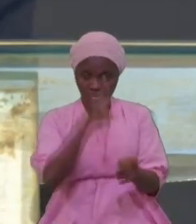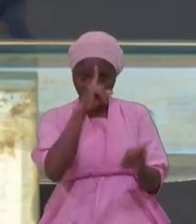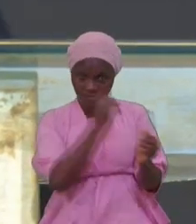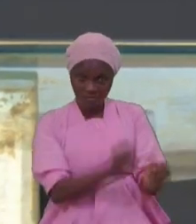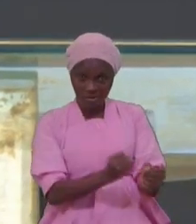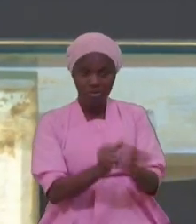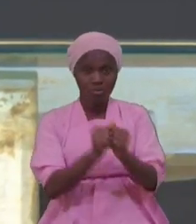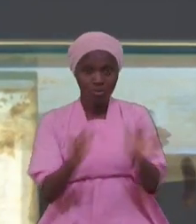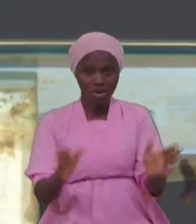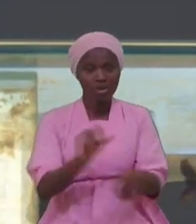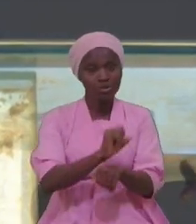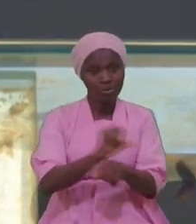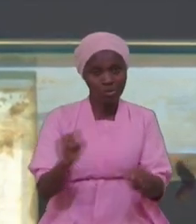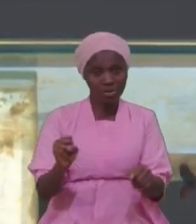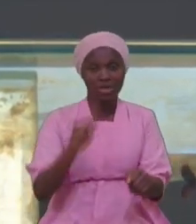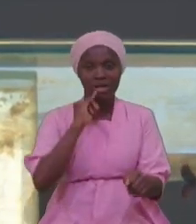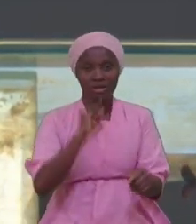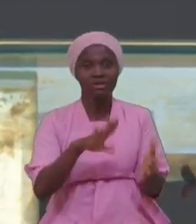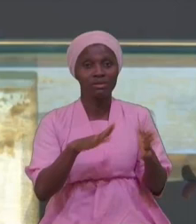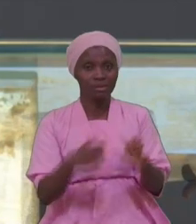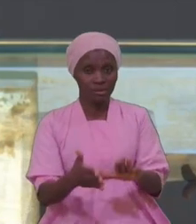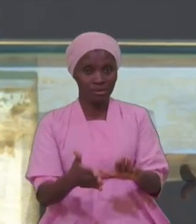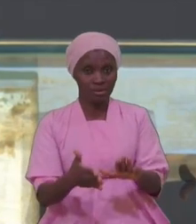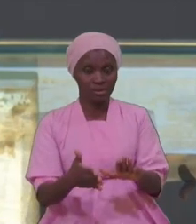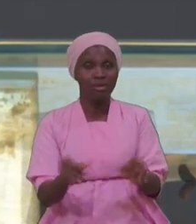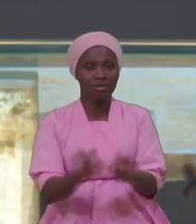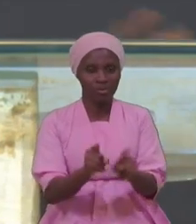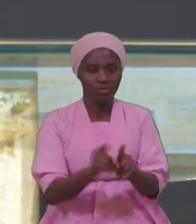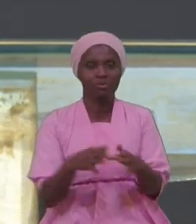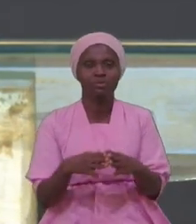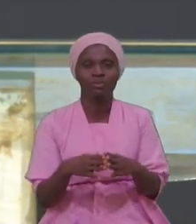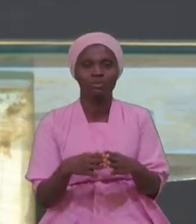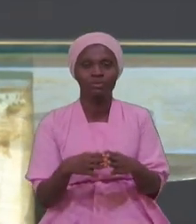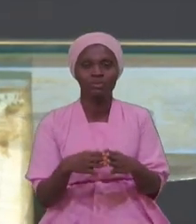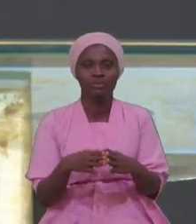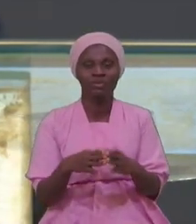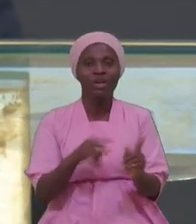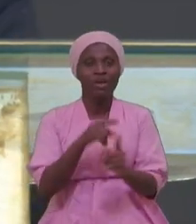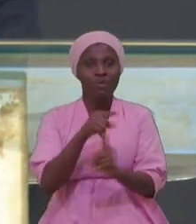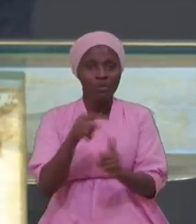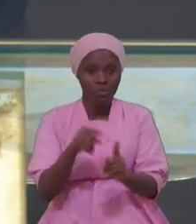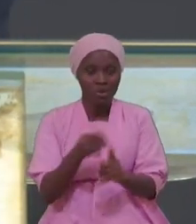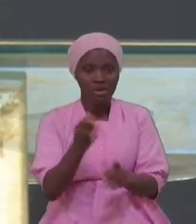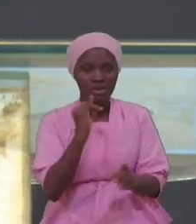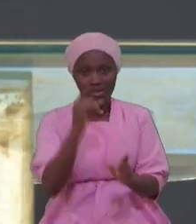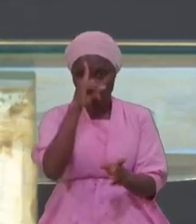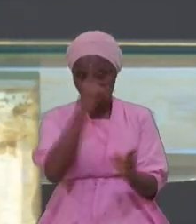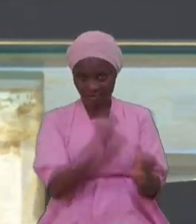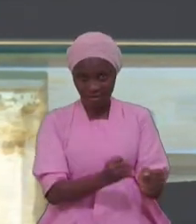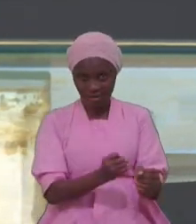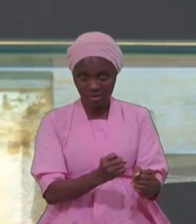Comme le corps sans âme est mort, de même la foi sans les œuvres est morte. Quand il y a la foi,